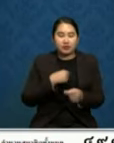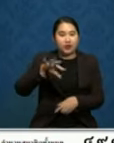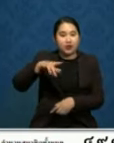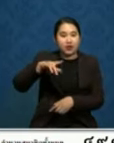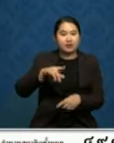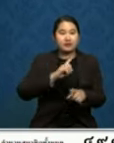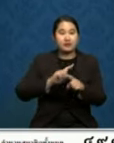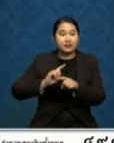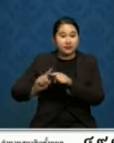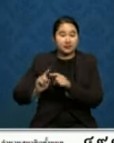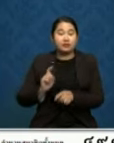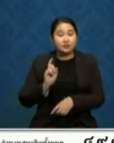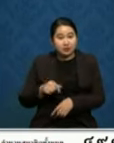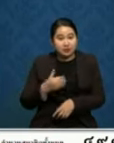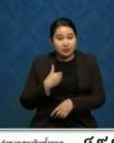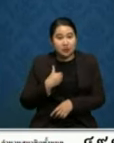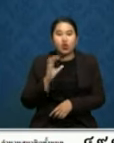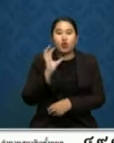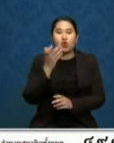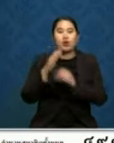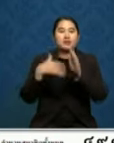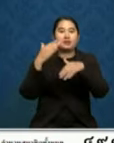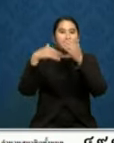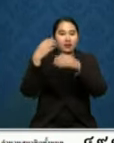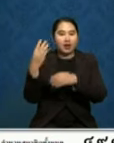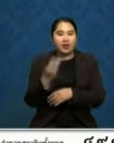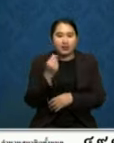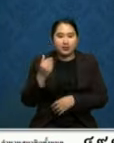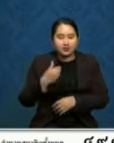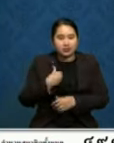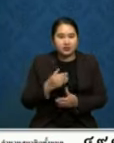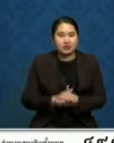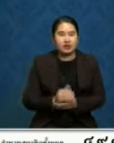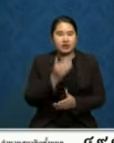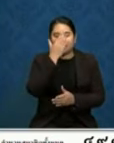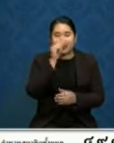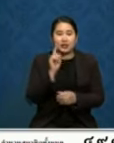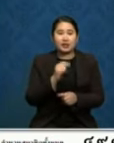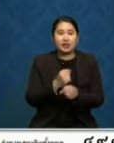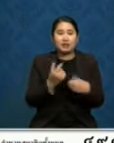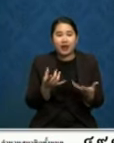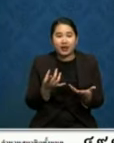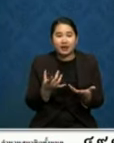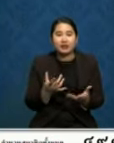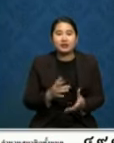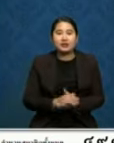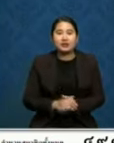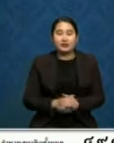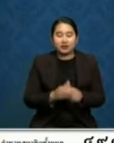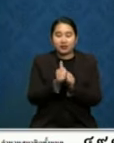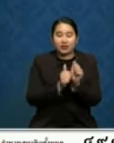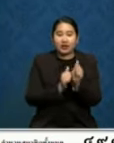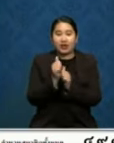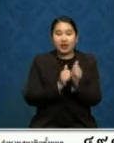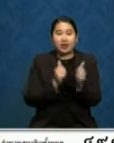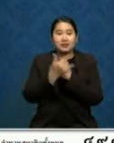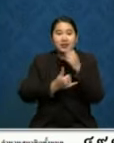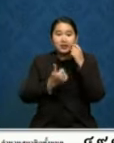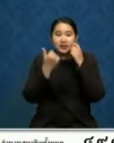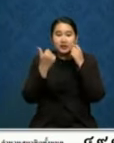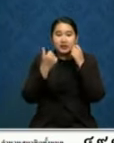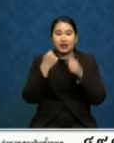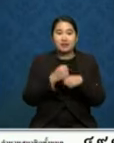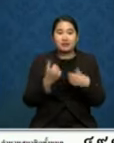ครับโลกมันหมุนไปไกลแล้วท่านประธานท่านทำอะไรอยู่แบบนี้จะแข่งขันกับประเทศอื่นได้อย่างไร